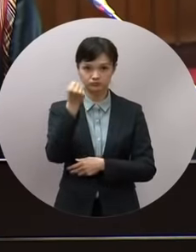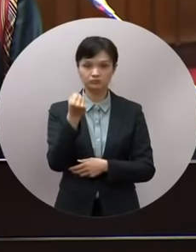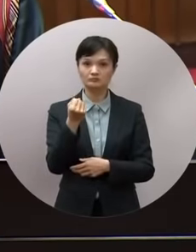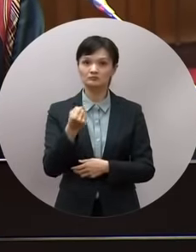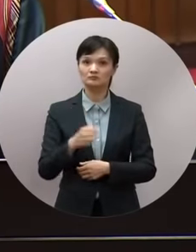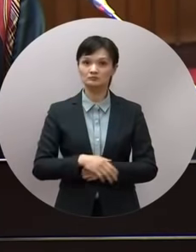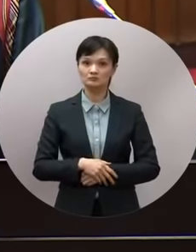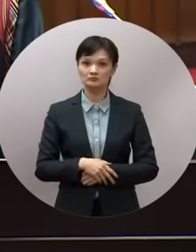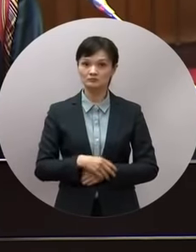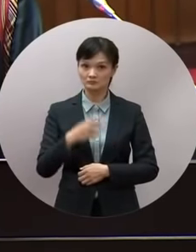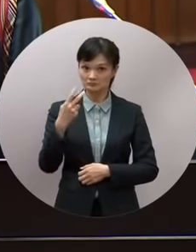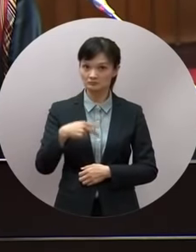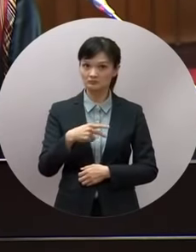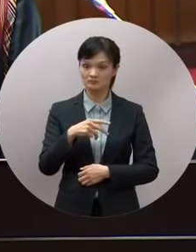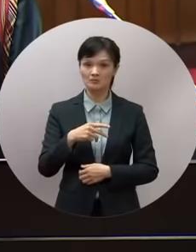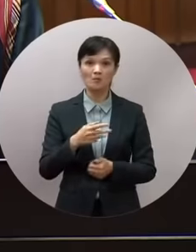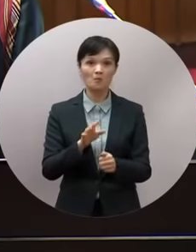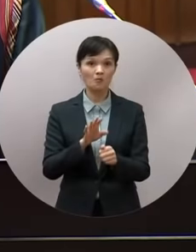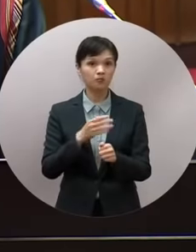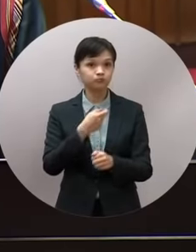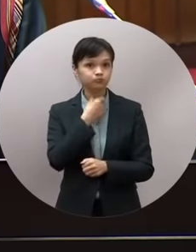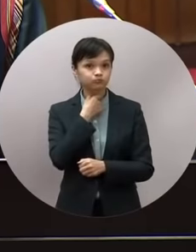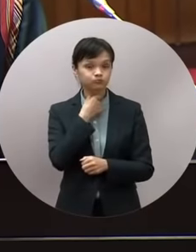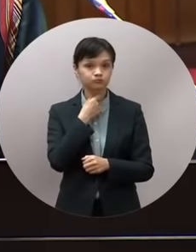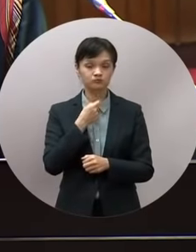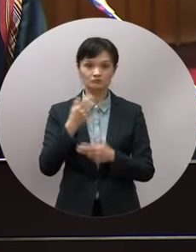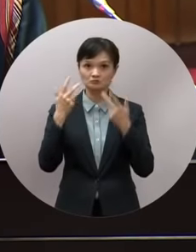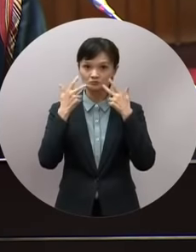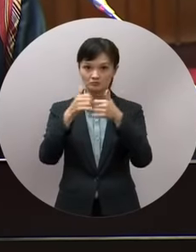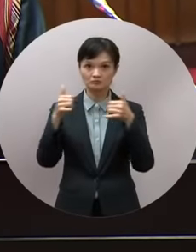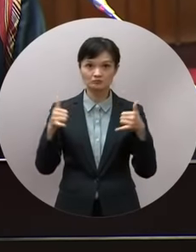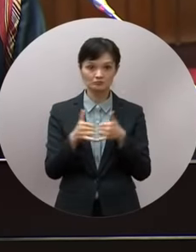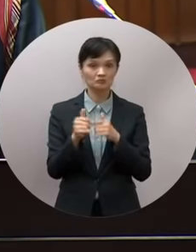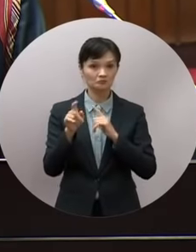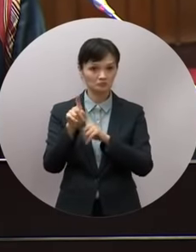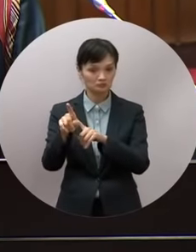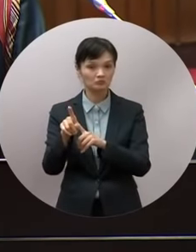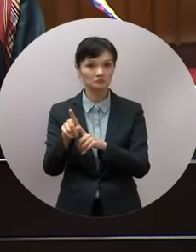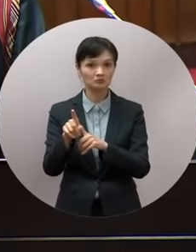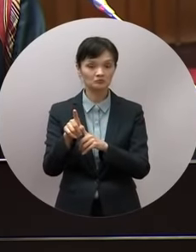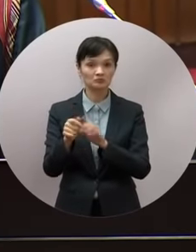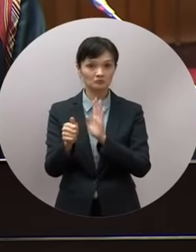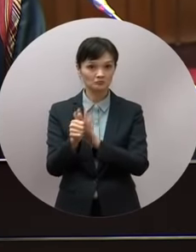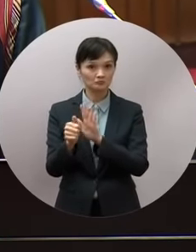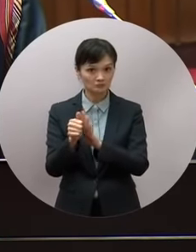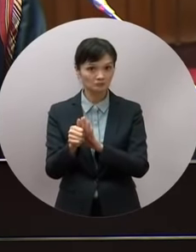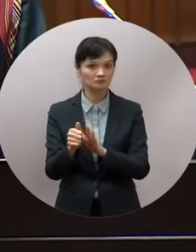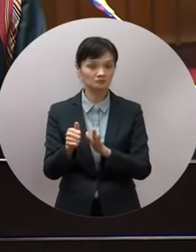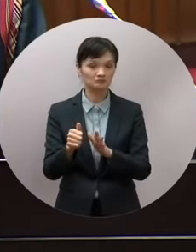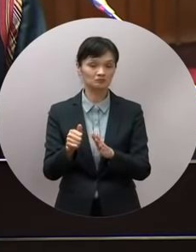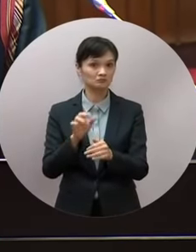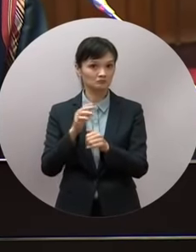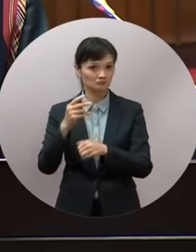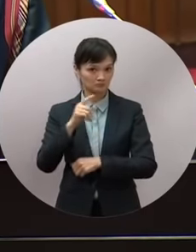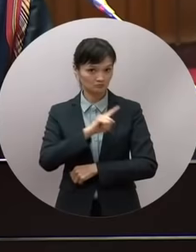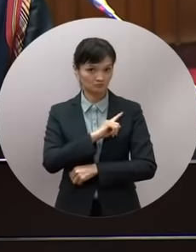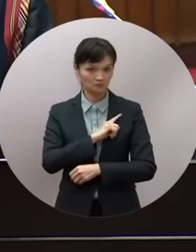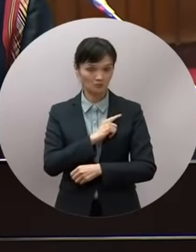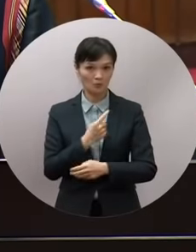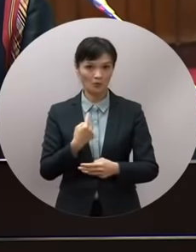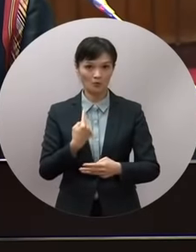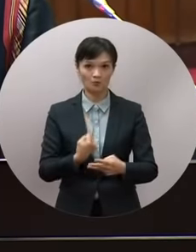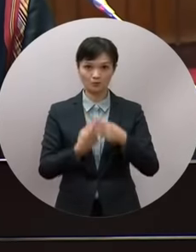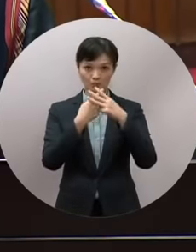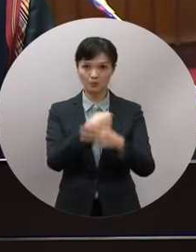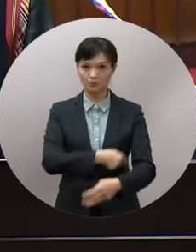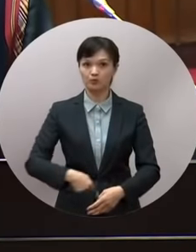还有依照原住民的意愿来进行自治，就是确立了原住民族的主体性，这应该是我们